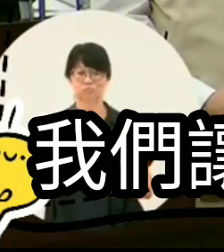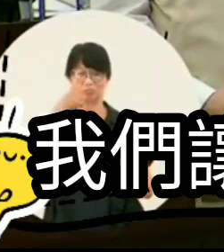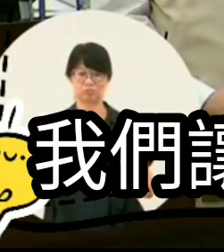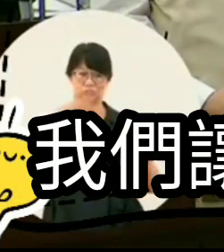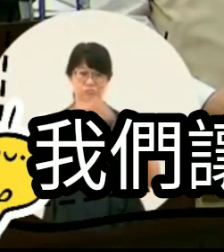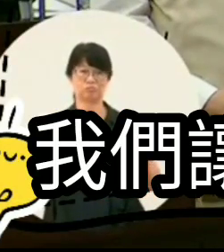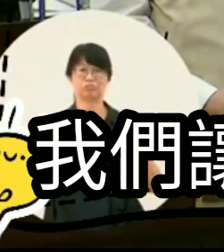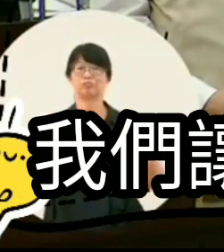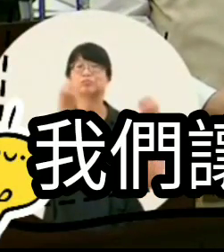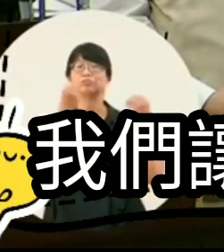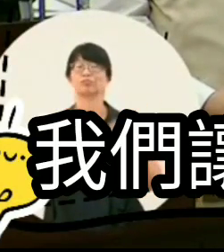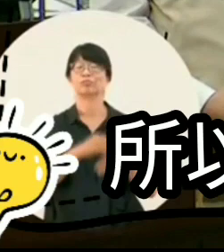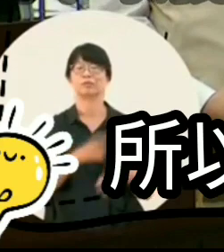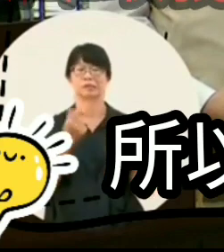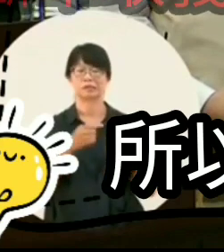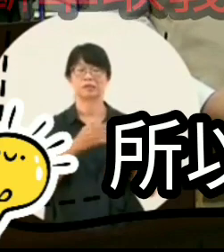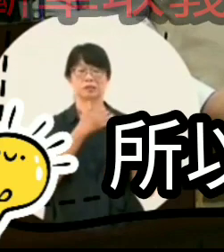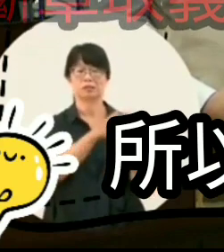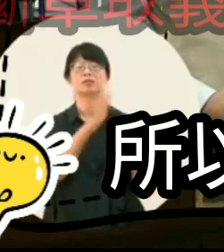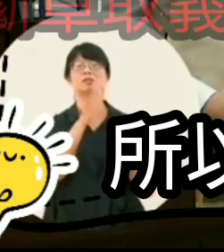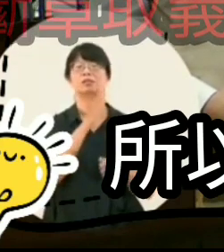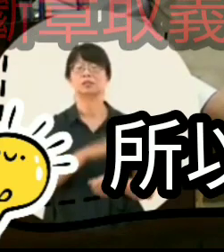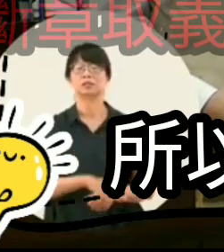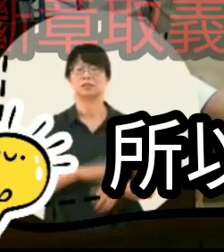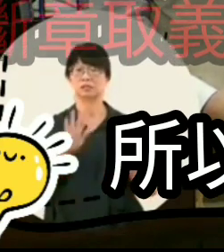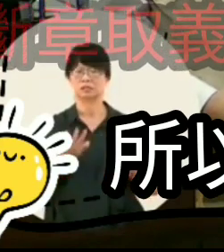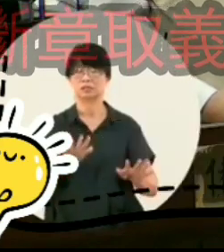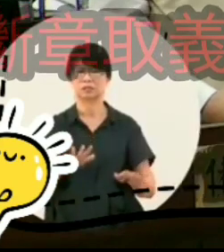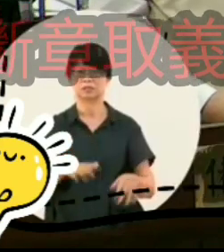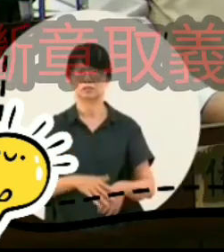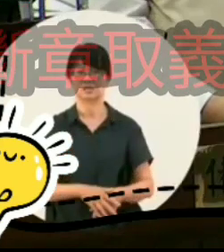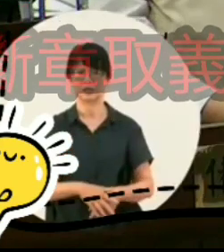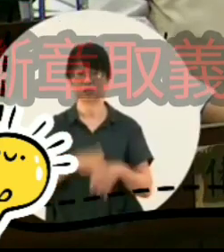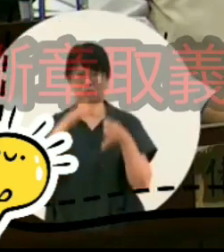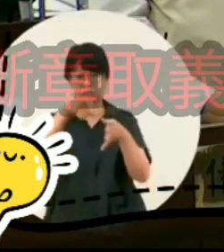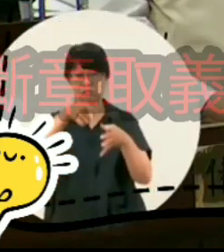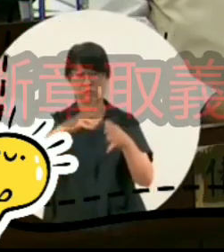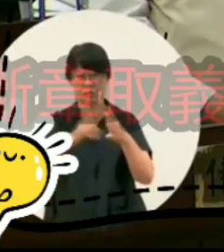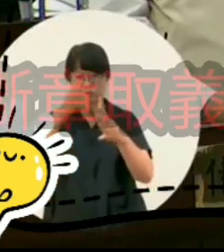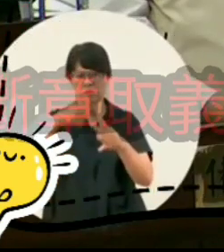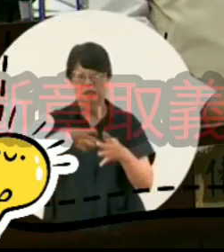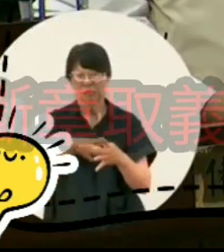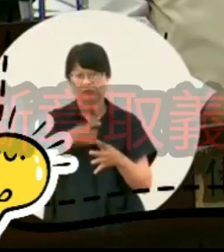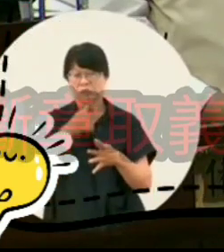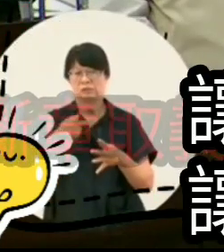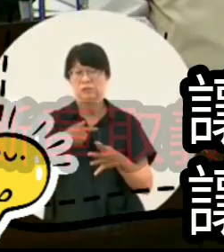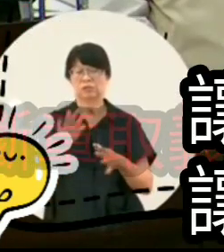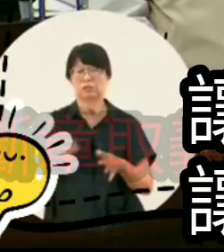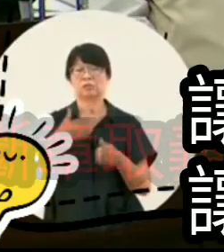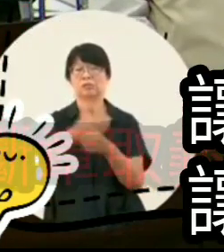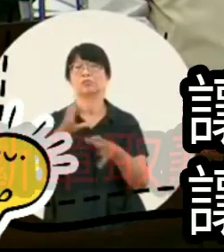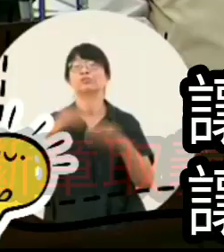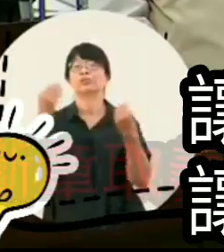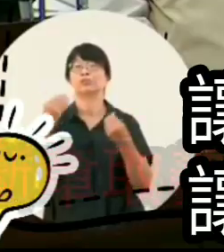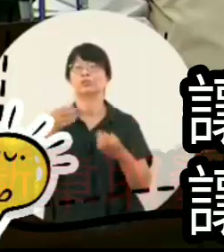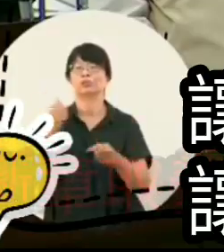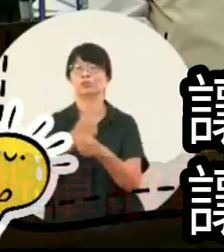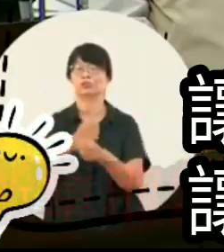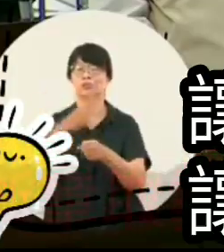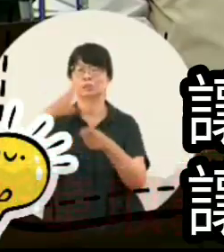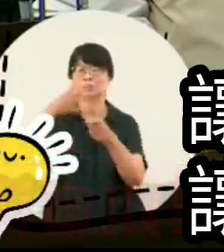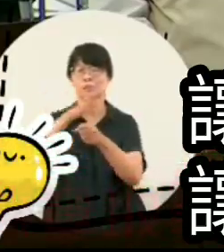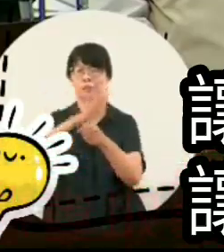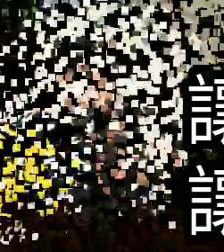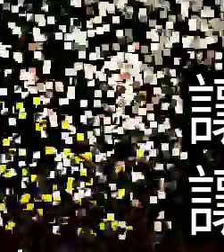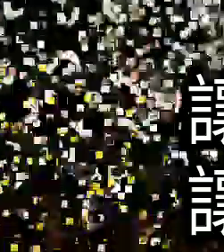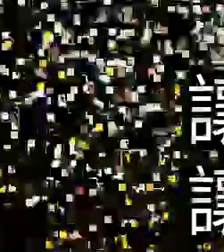好落选就是甲罢免。所以即马对你有气的人，我甲讲唔免啦，你免甲罢免，互伊做乌头，适当